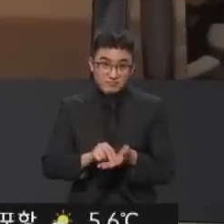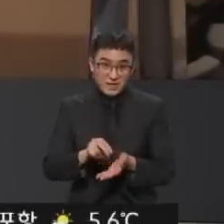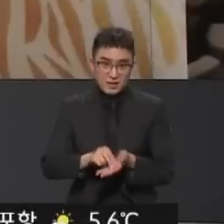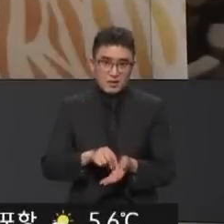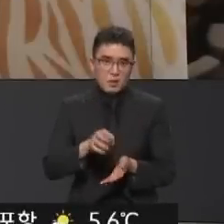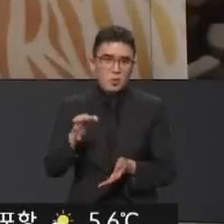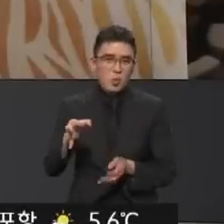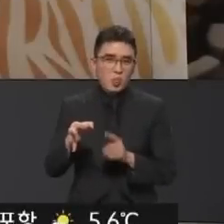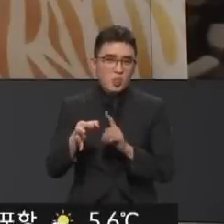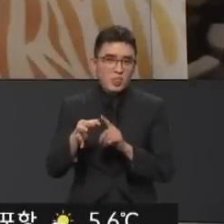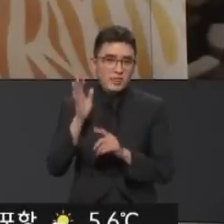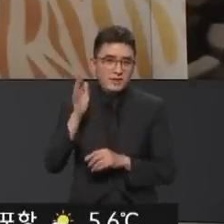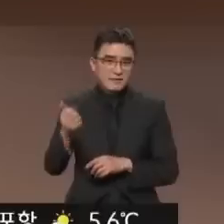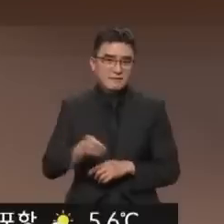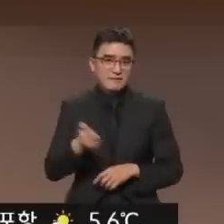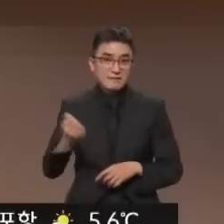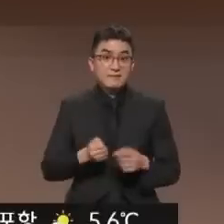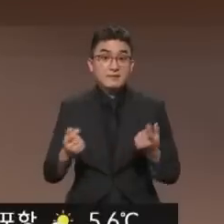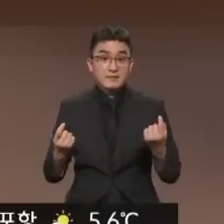아닌가 싶습니다.